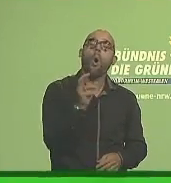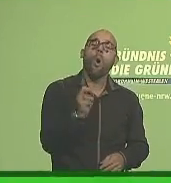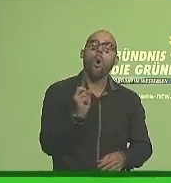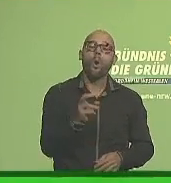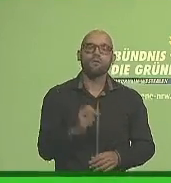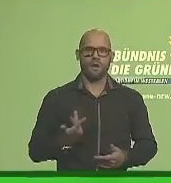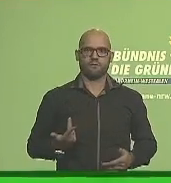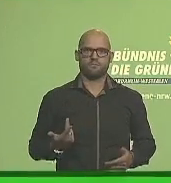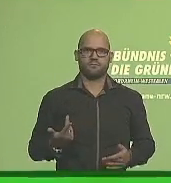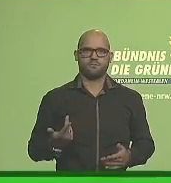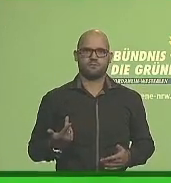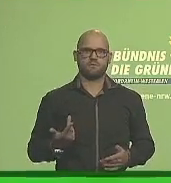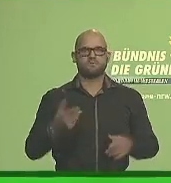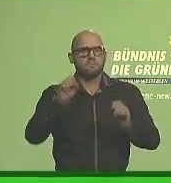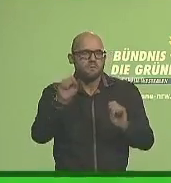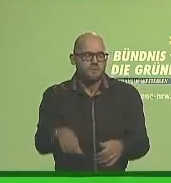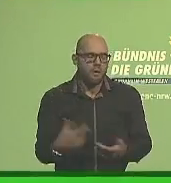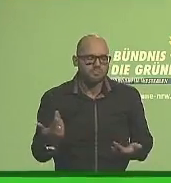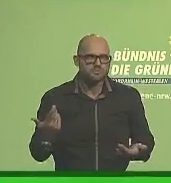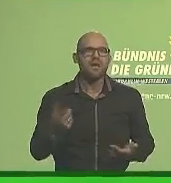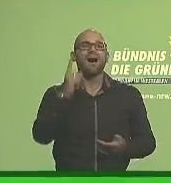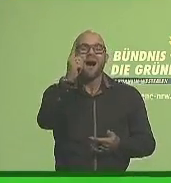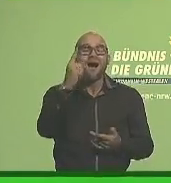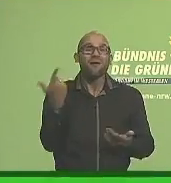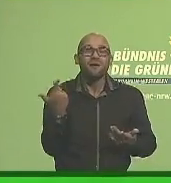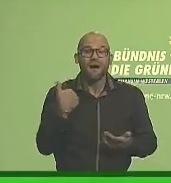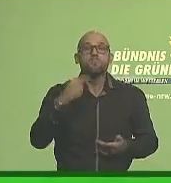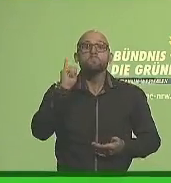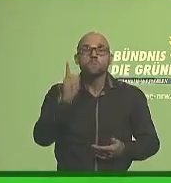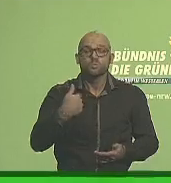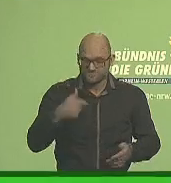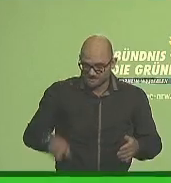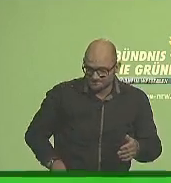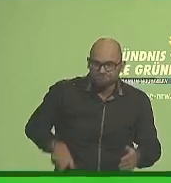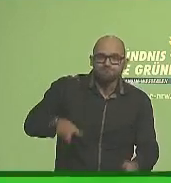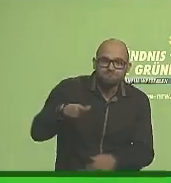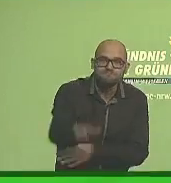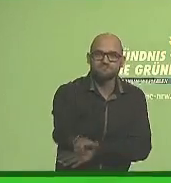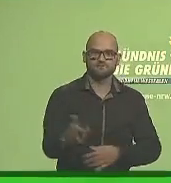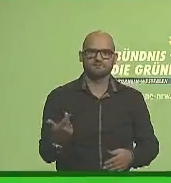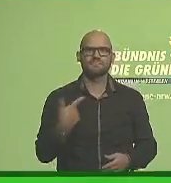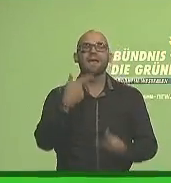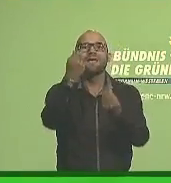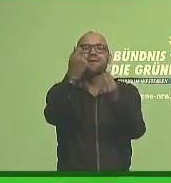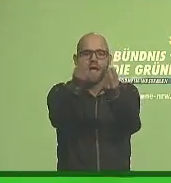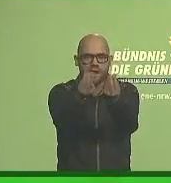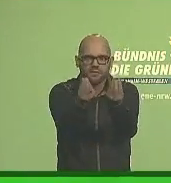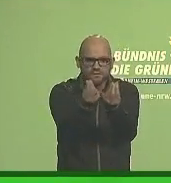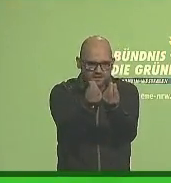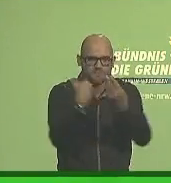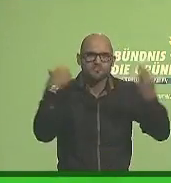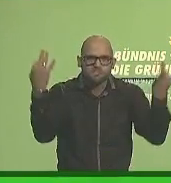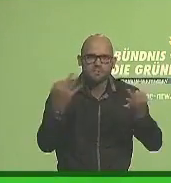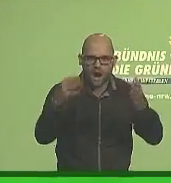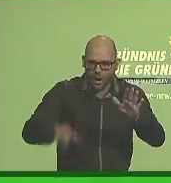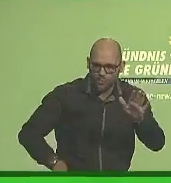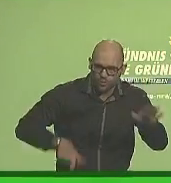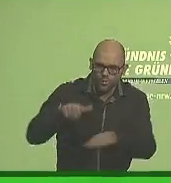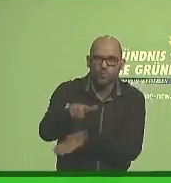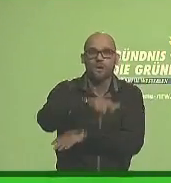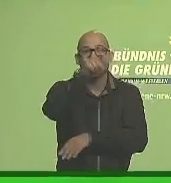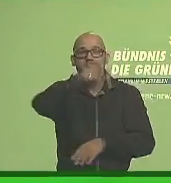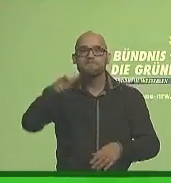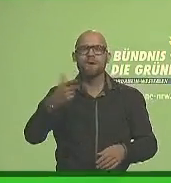Strom umzustellen. Natürlich geht das, aber nur dann, wenn ich investieren kann, nur dann, wenn ich Geld in die Hand nehmen kann. Und für Menschen mit geringem Einkommen